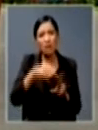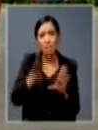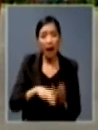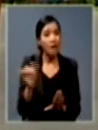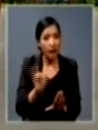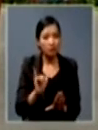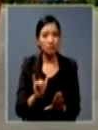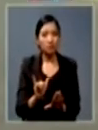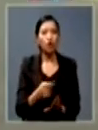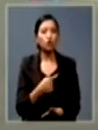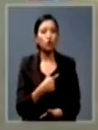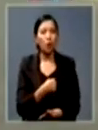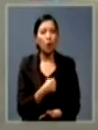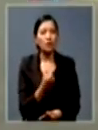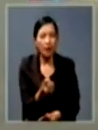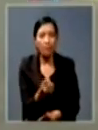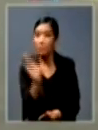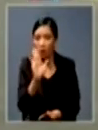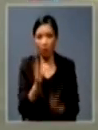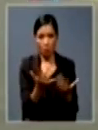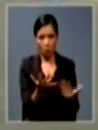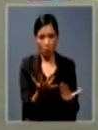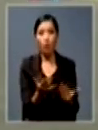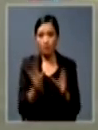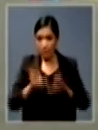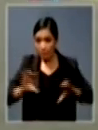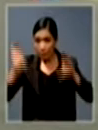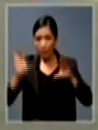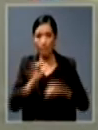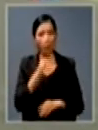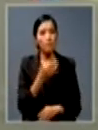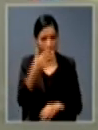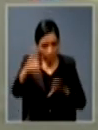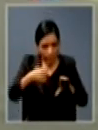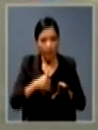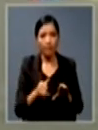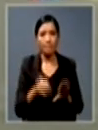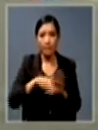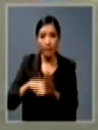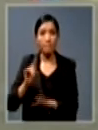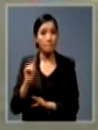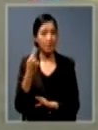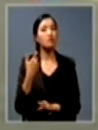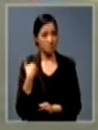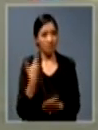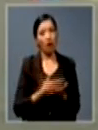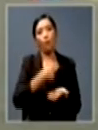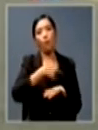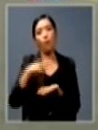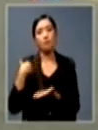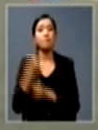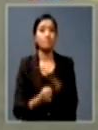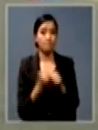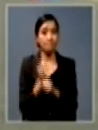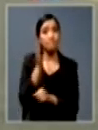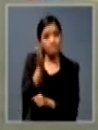รายการนี้นะครับมติคณะรัฐมนตรีหรือฟังข่าวสารจากทางภาครัฐนะครับก็จะมีการนำเสนอออกไปเป็นระยะนะครับก็ปีหน้าน